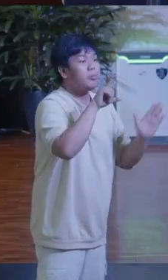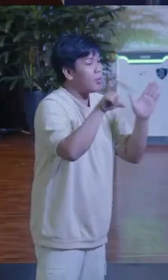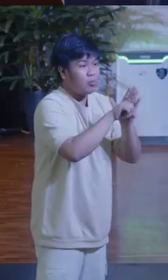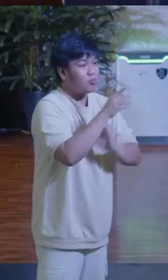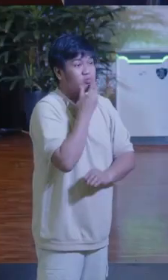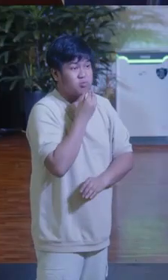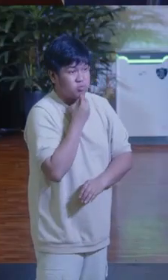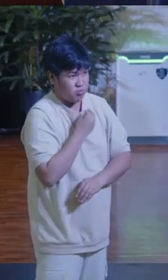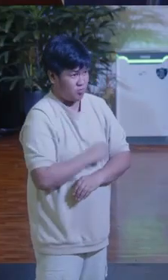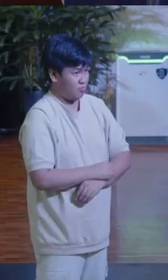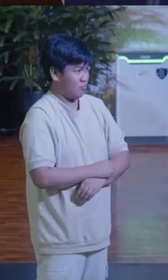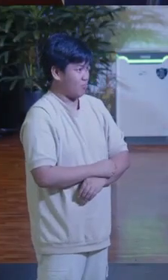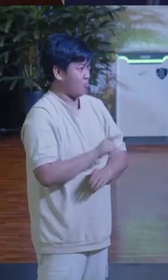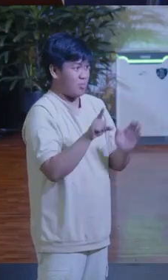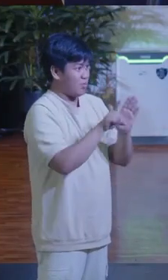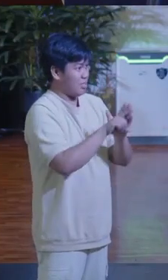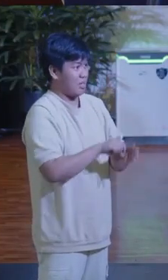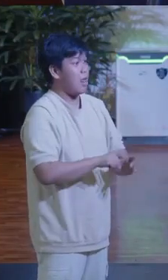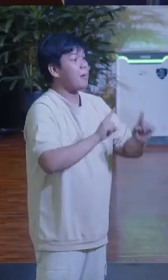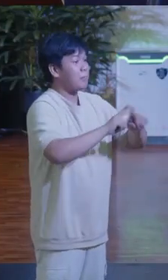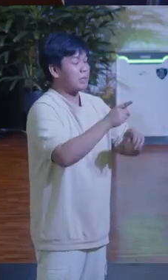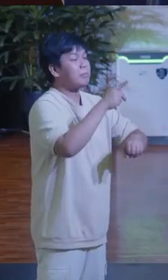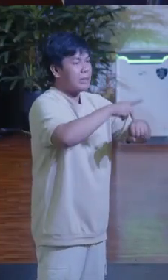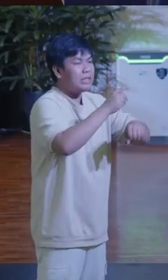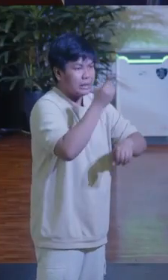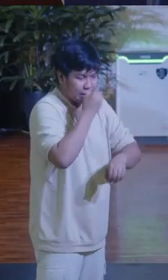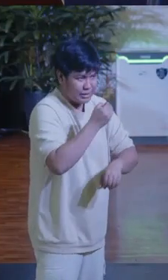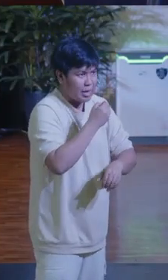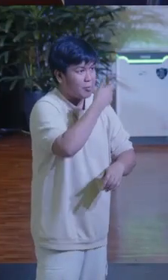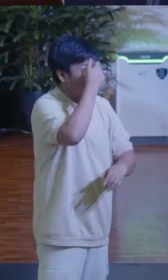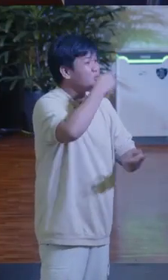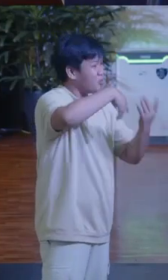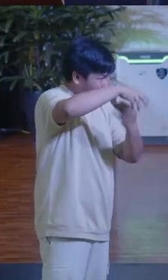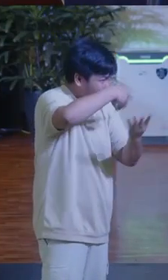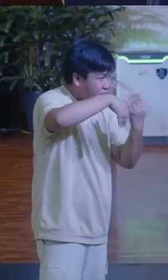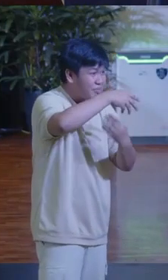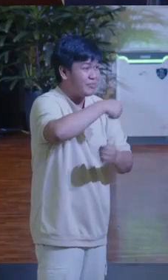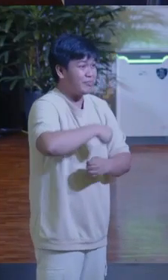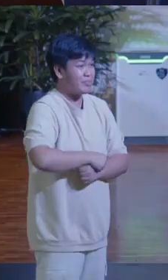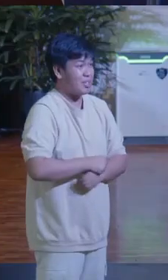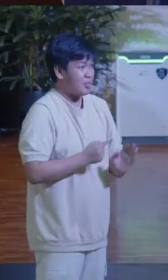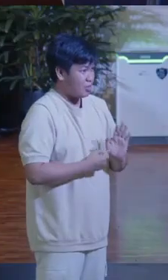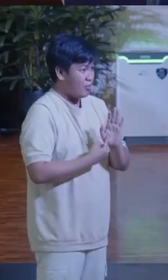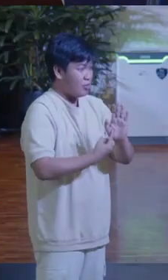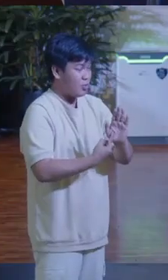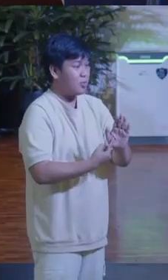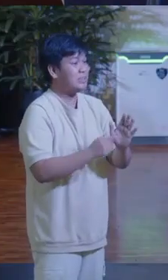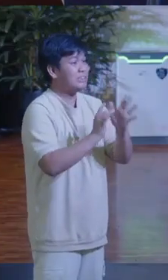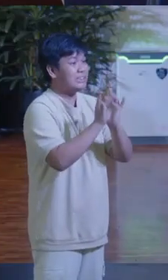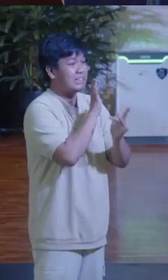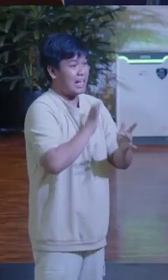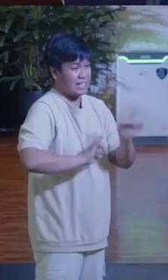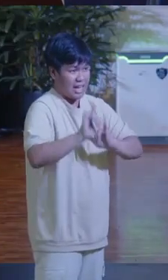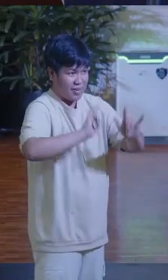akong pagkain pang Hudyo tapos meron kayong pagkain na hentil, no? Tapos